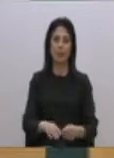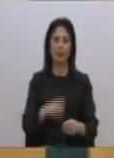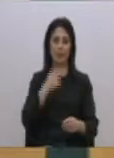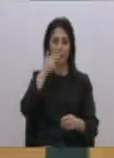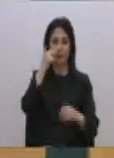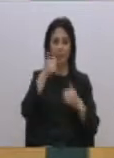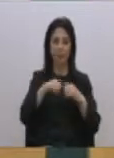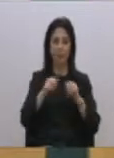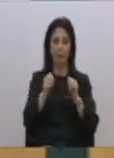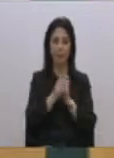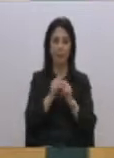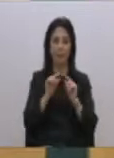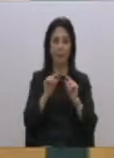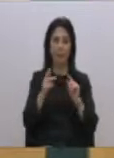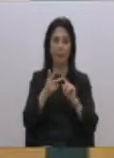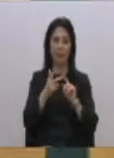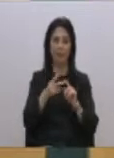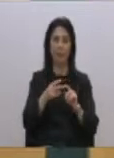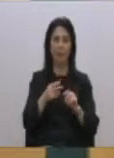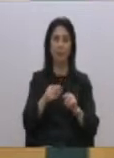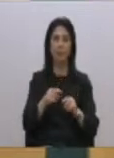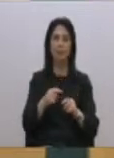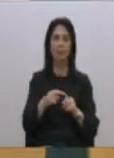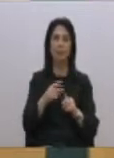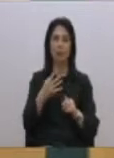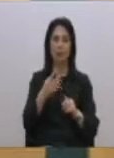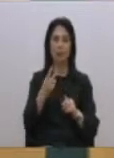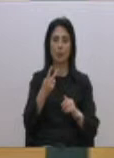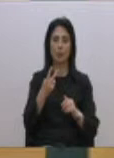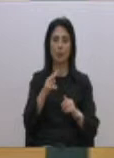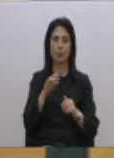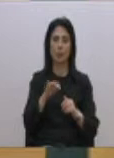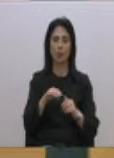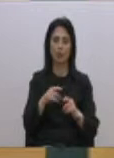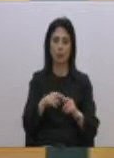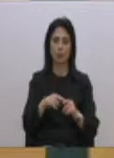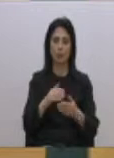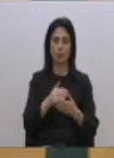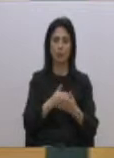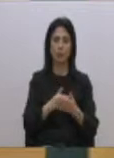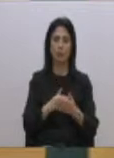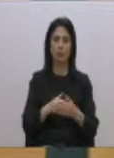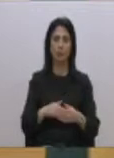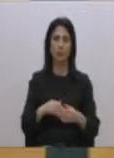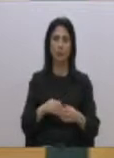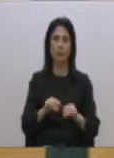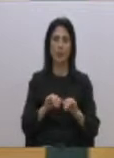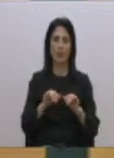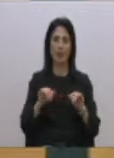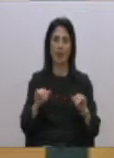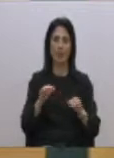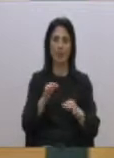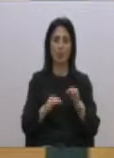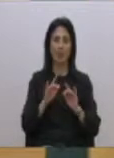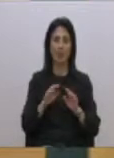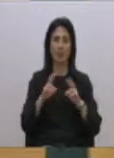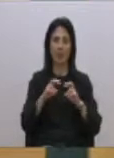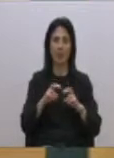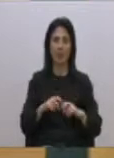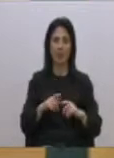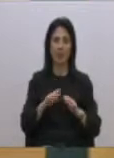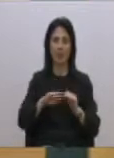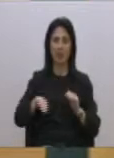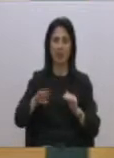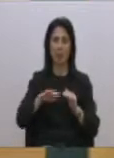Venecijis komisijis metchutmete punktis mesame kve punkti, ormozdameore punkti, ormozdametchutmete punkti, gasazrdelia mosamartlta